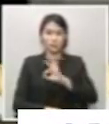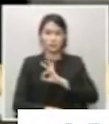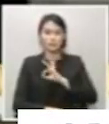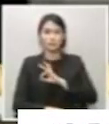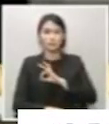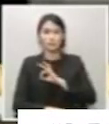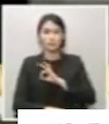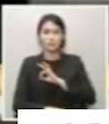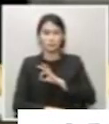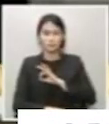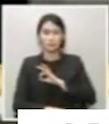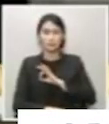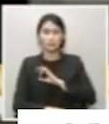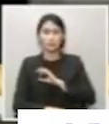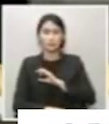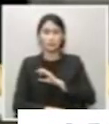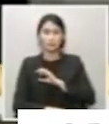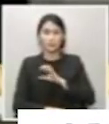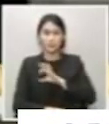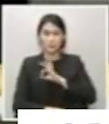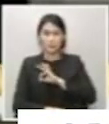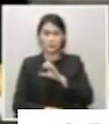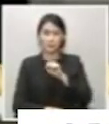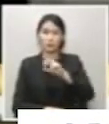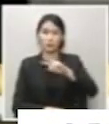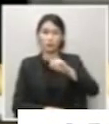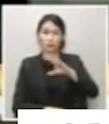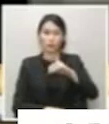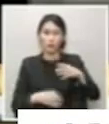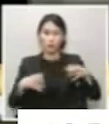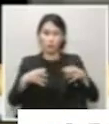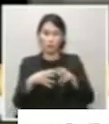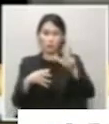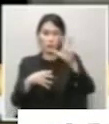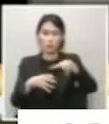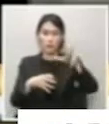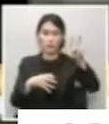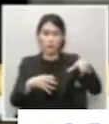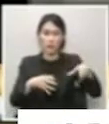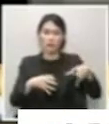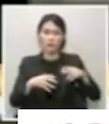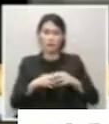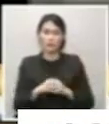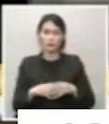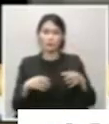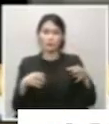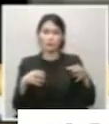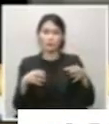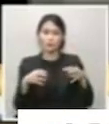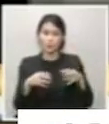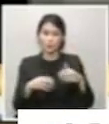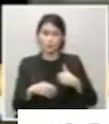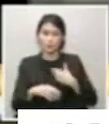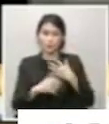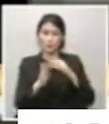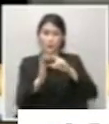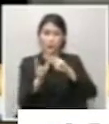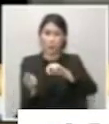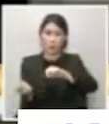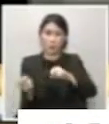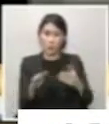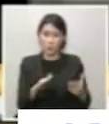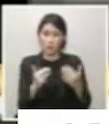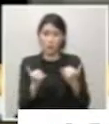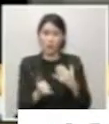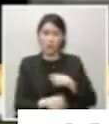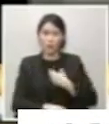ภาผู้แทนราษฎรจังหวัดนครพนมพรรคเพื่อไทยกระผมขออภิปรายสนับสนุนญัตติการข